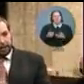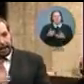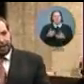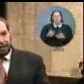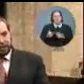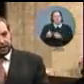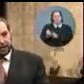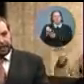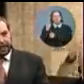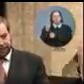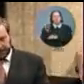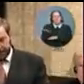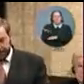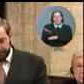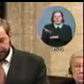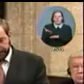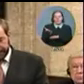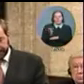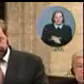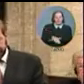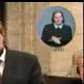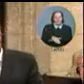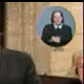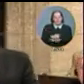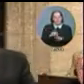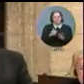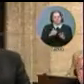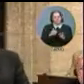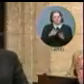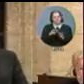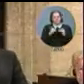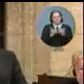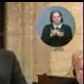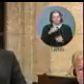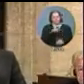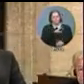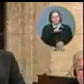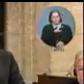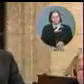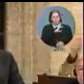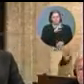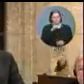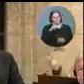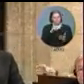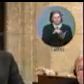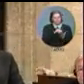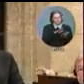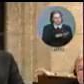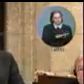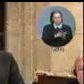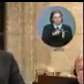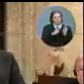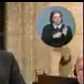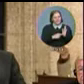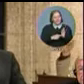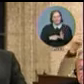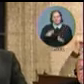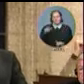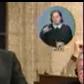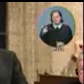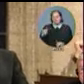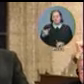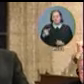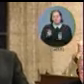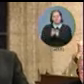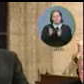approfondie et est encadrée par des règles strictes pour tous les policiers. Le Taser constitue une zone grise qui peut donner un faux sens